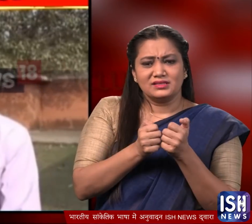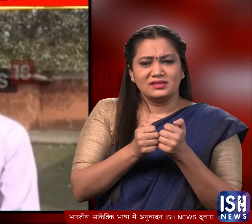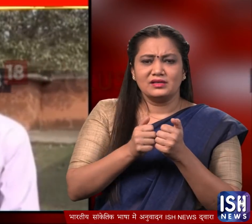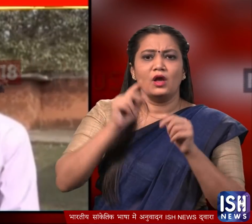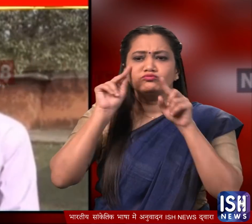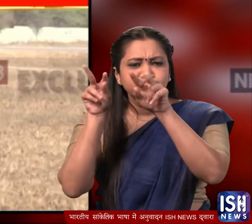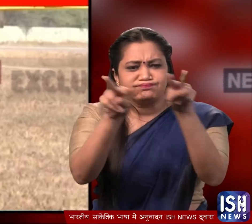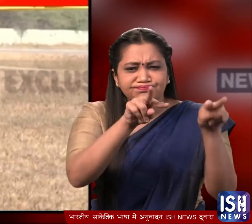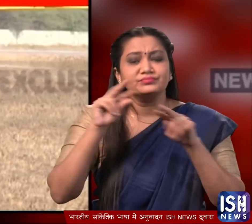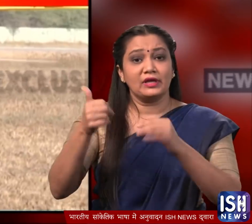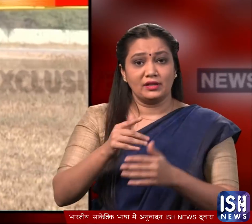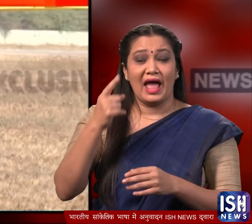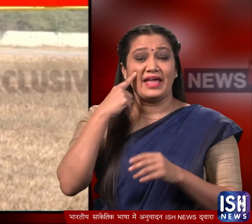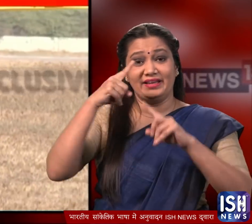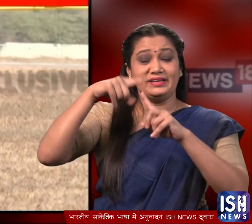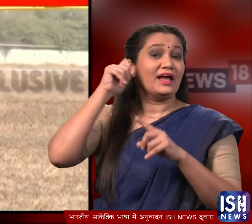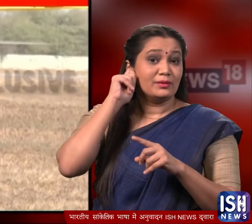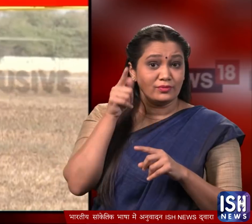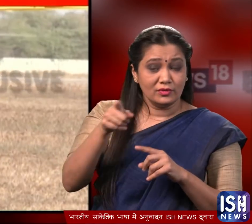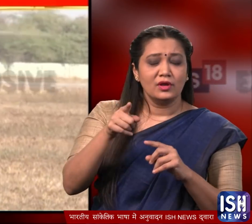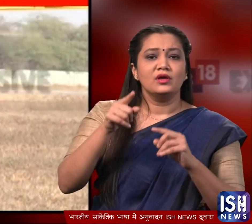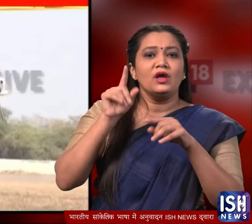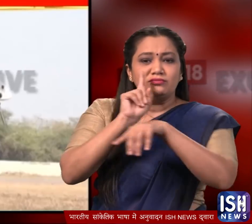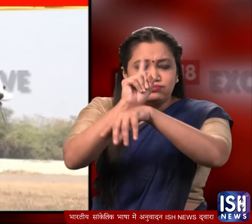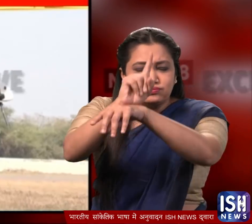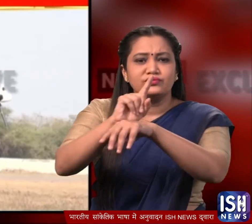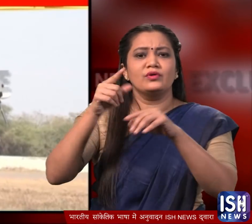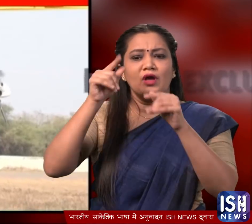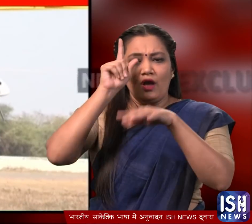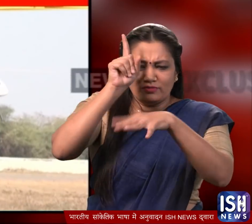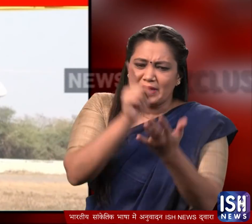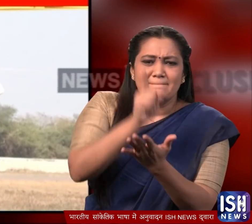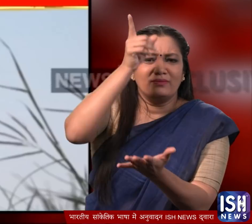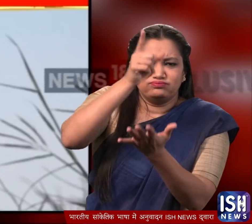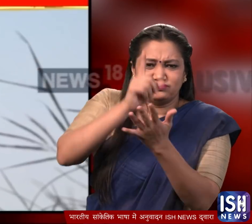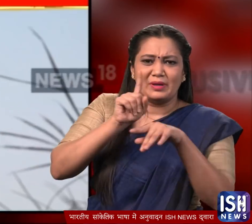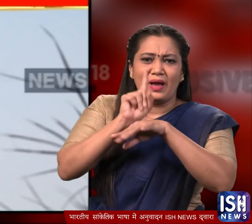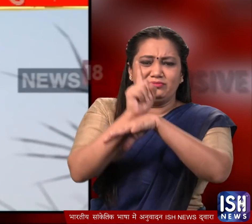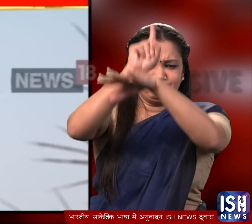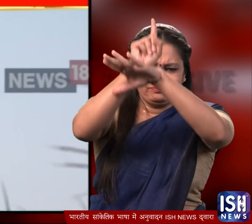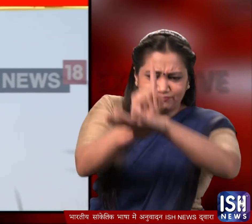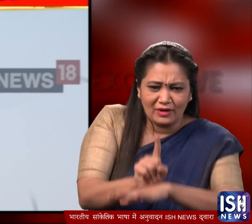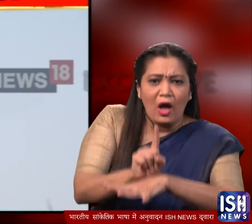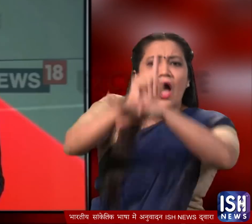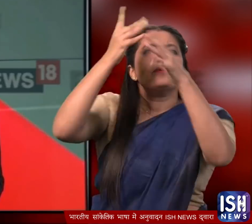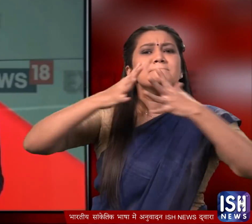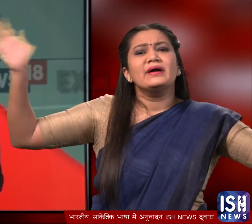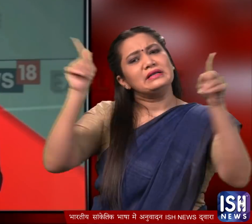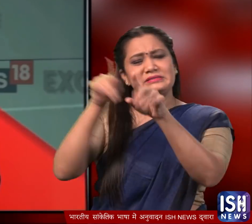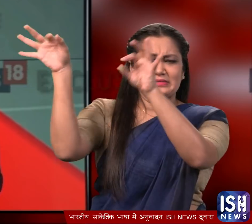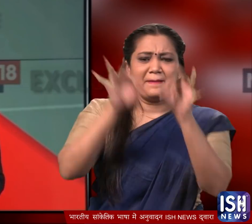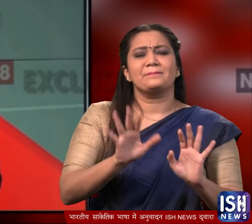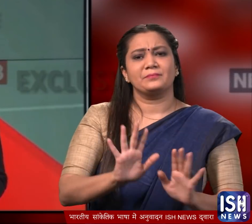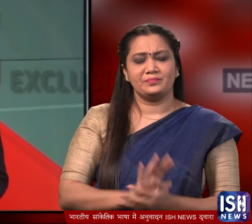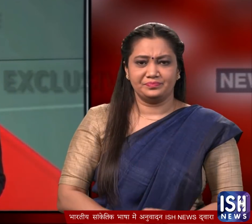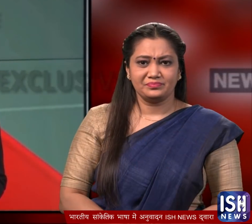के लिए इस्तेमाल किया सकता है। IIT कानपुर के इस हेलीकॉप्टर का उड़ान भरने और उतरने का तरीका भी बिल्कुल बड़े हेलीकॉप्टर की तरह ही है।